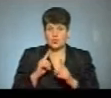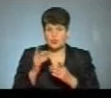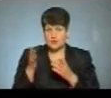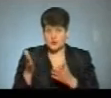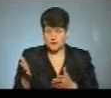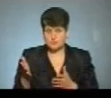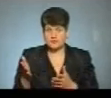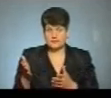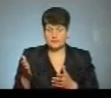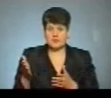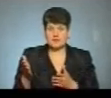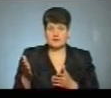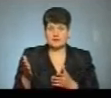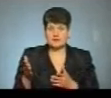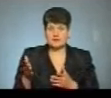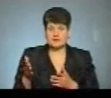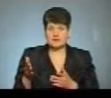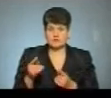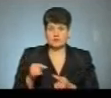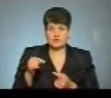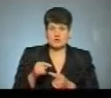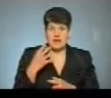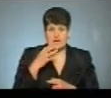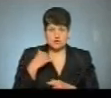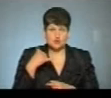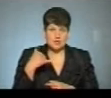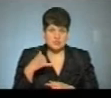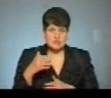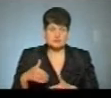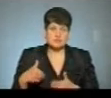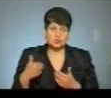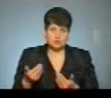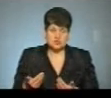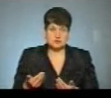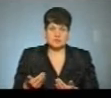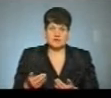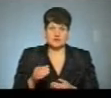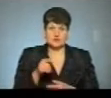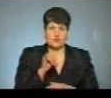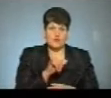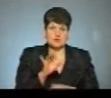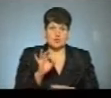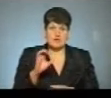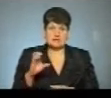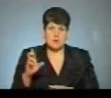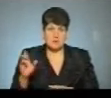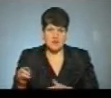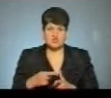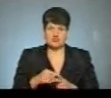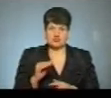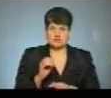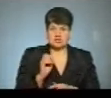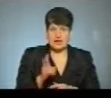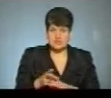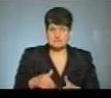відповідно на гарячу лінію, чи звернутися, я не знаю, чи вас там ОСББ, чи ЖЕК з